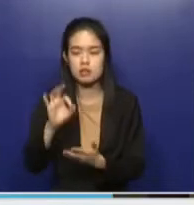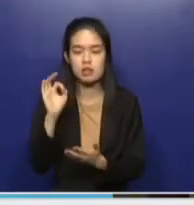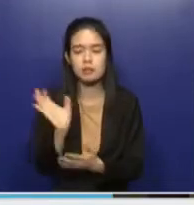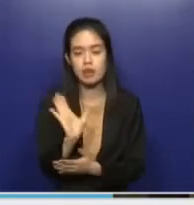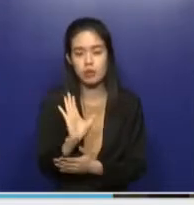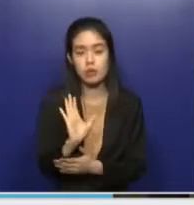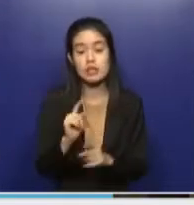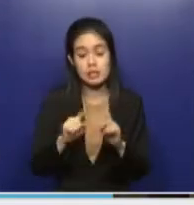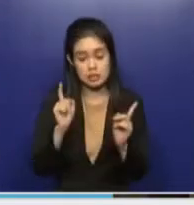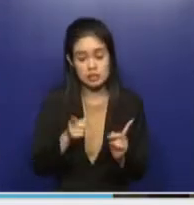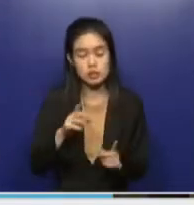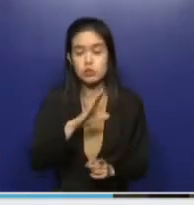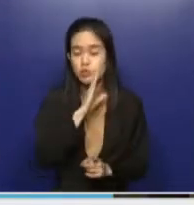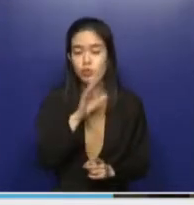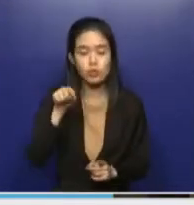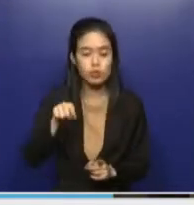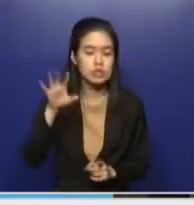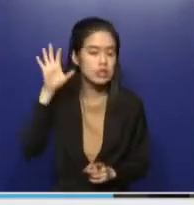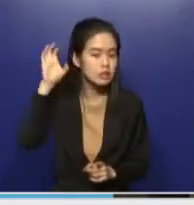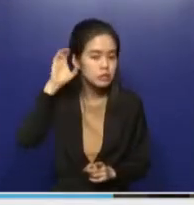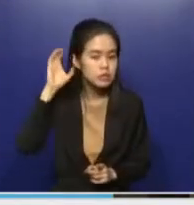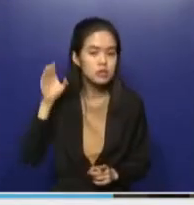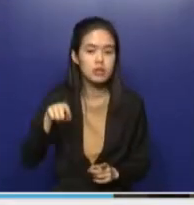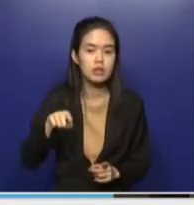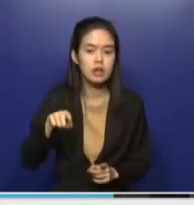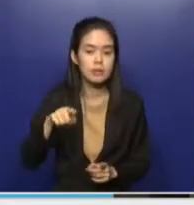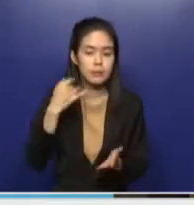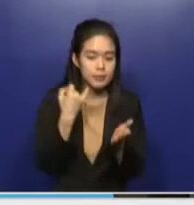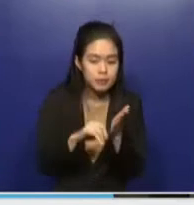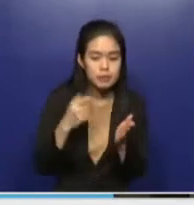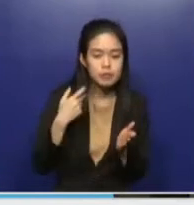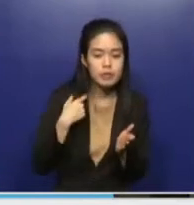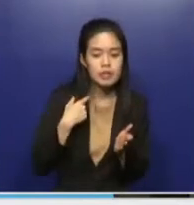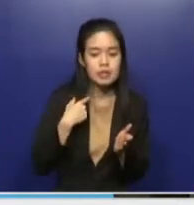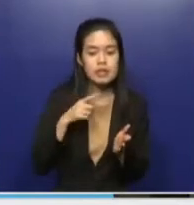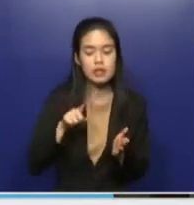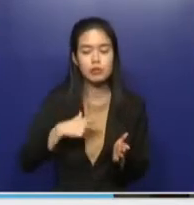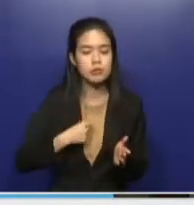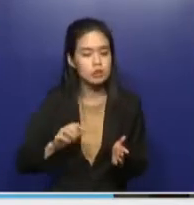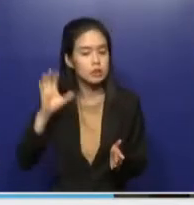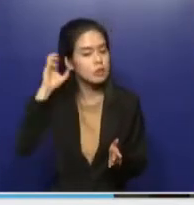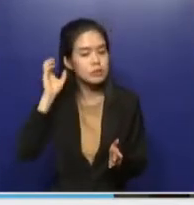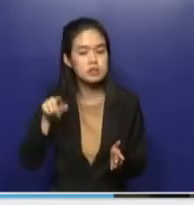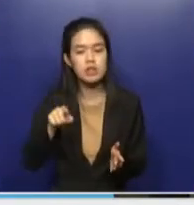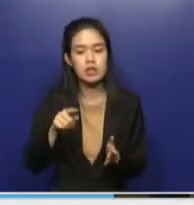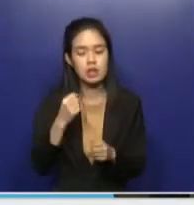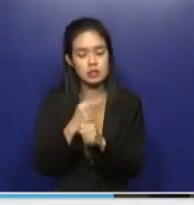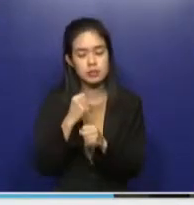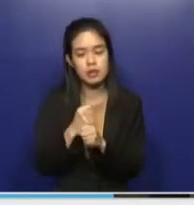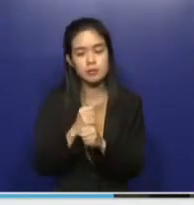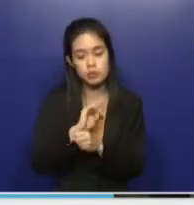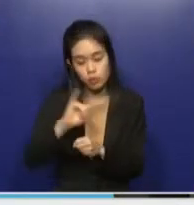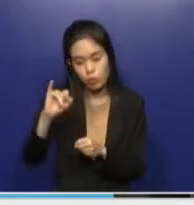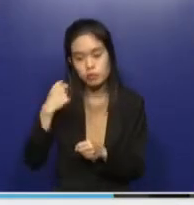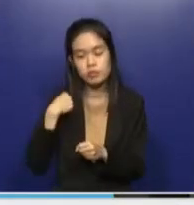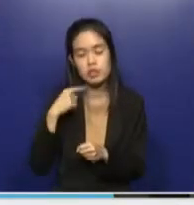ได้เพราะฉะนั้นการเลือกข้อมูลอย่างถูกต้องสอดคล้องกับความเป็นจริงและมาตีความและนำมาใช้ให้เกิด